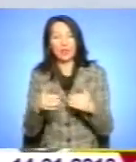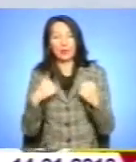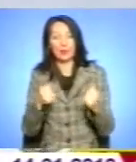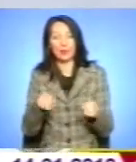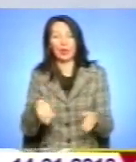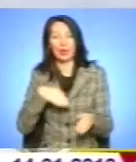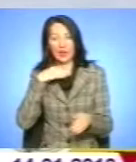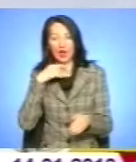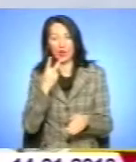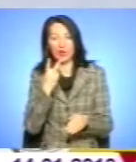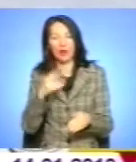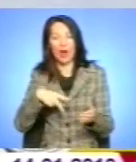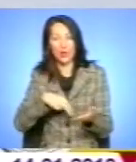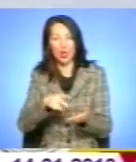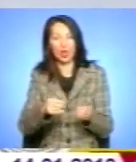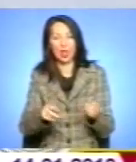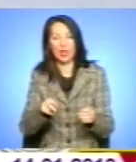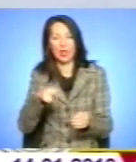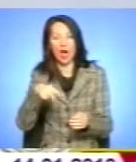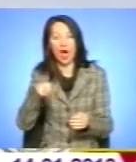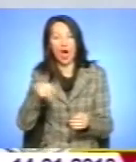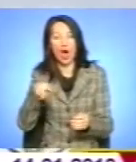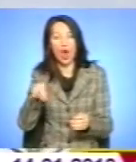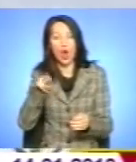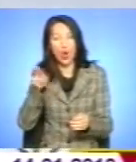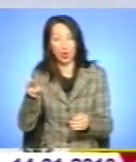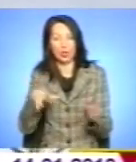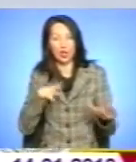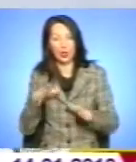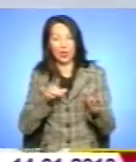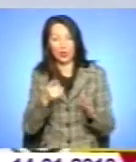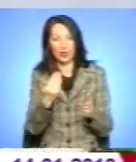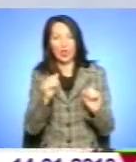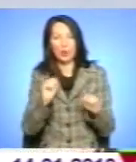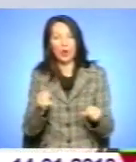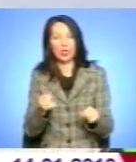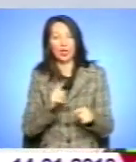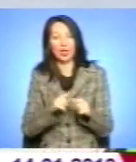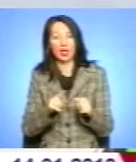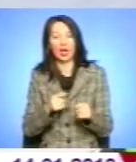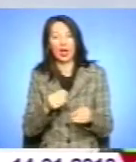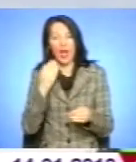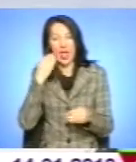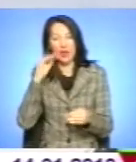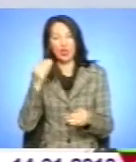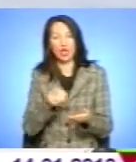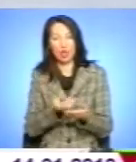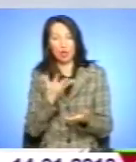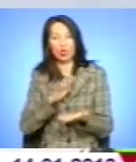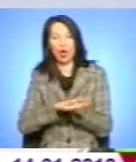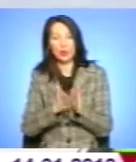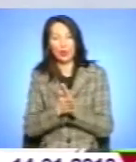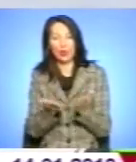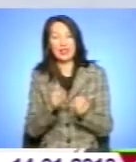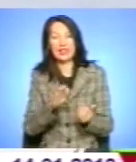льот, тренувань, скажімо так, таких, щоб вони могли досить таки ефективно оцінювати обстановку, де